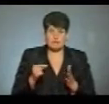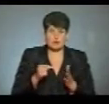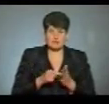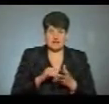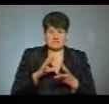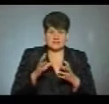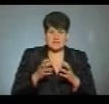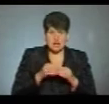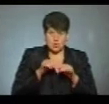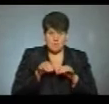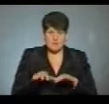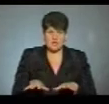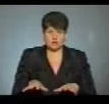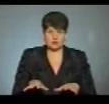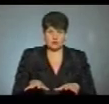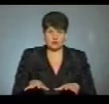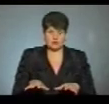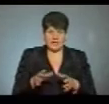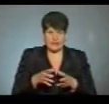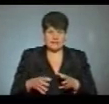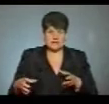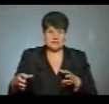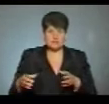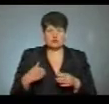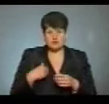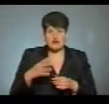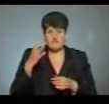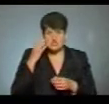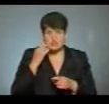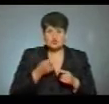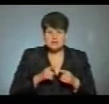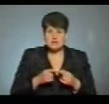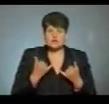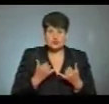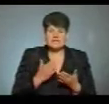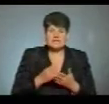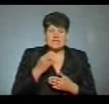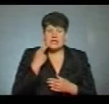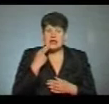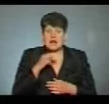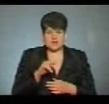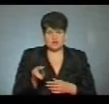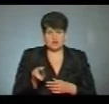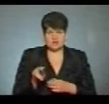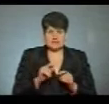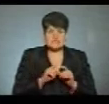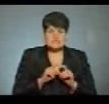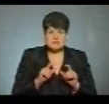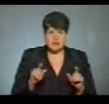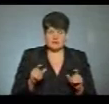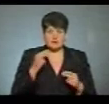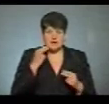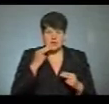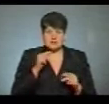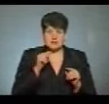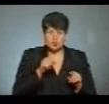в загальну мережу там каналізацій. Тому я вважаю, що сьогодні це є найкращий заклад, найкращий предмет